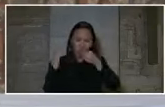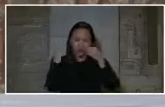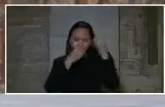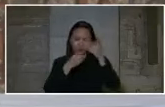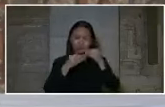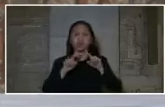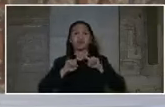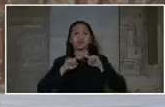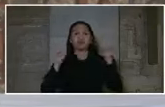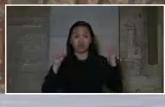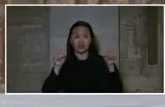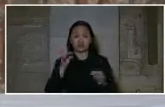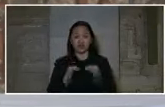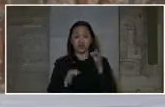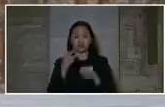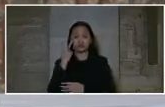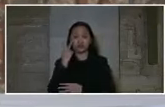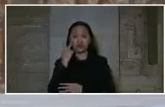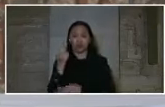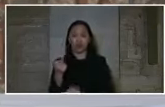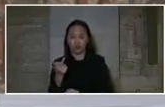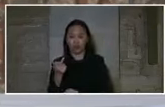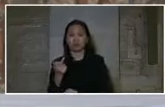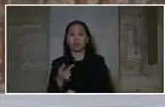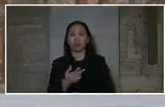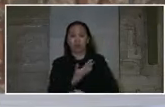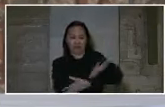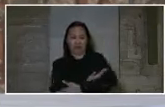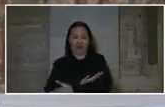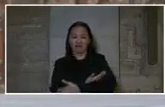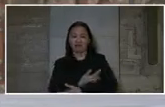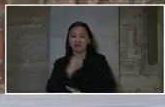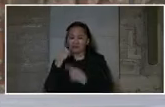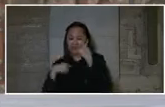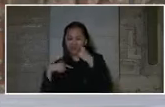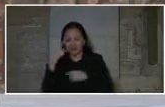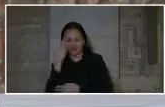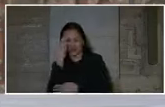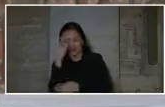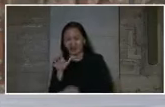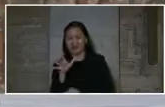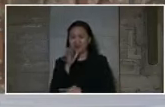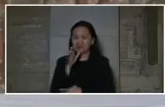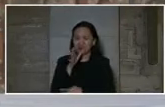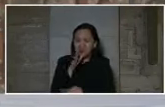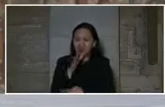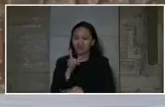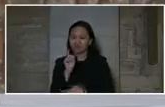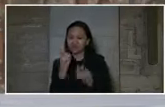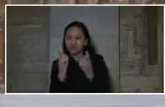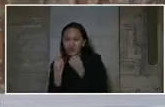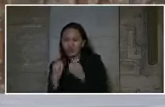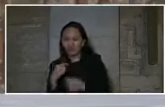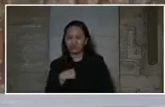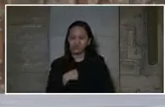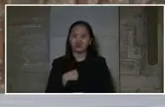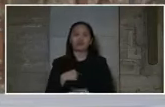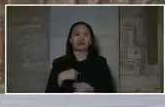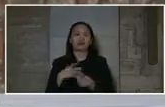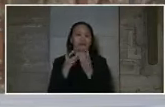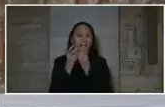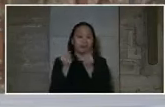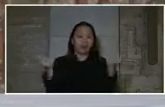Pero of course, kapag nakita ko na yung batang umiiyak at hindi alam ng nanay ko anong gagawin, nawawala na rin yung inggit ko, no?